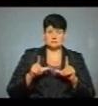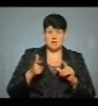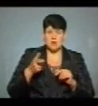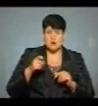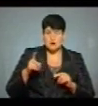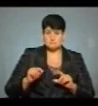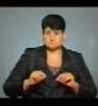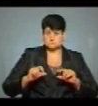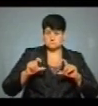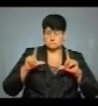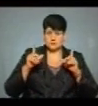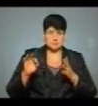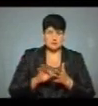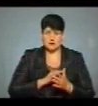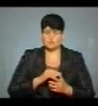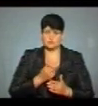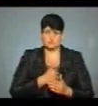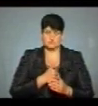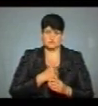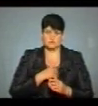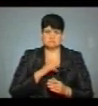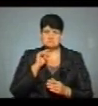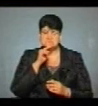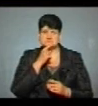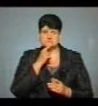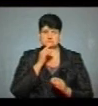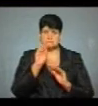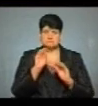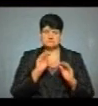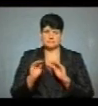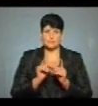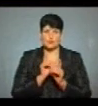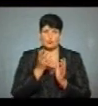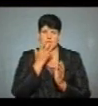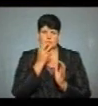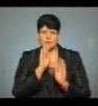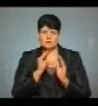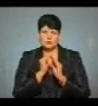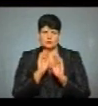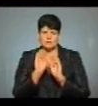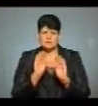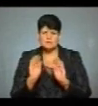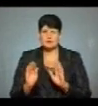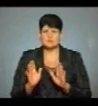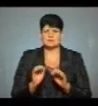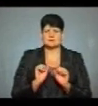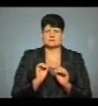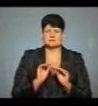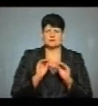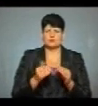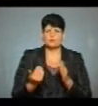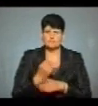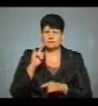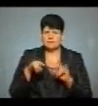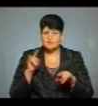зразу виник інтерес економічний у всіх мешканцям з тим, щоб проводити утеплення, проводити, встановлювати